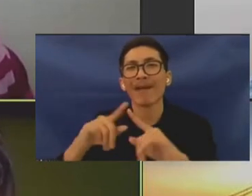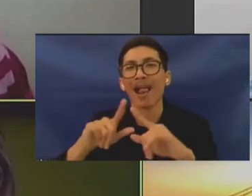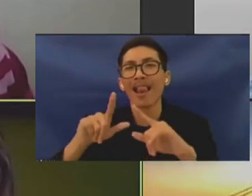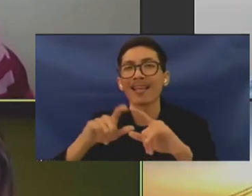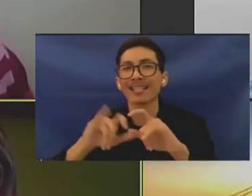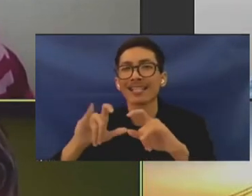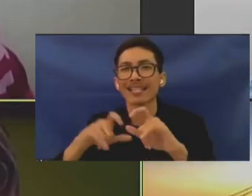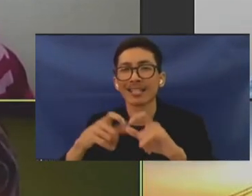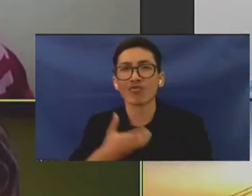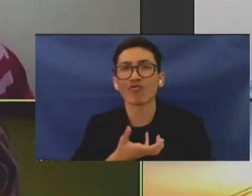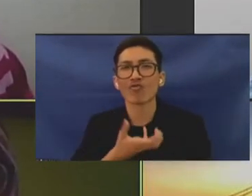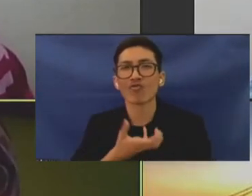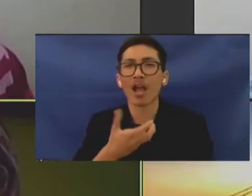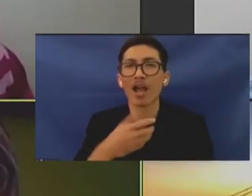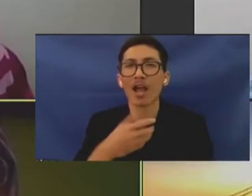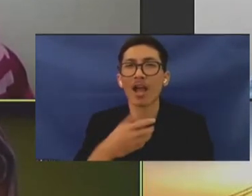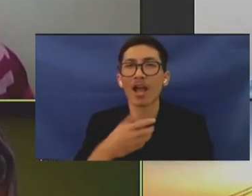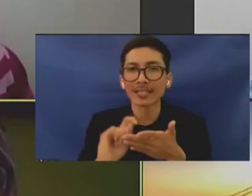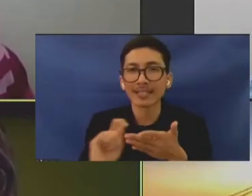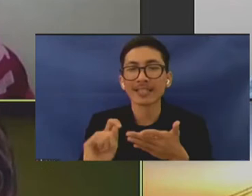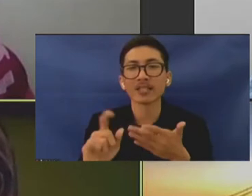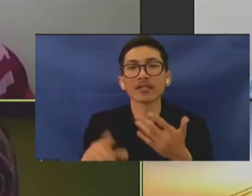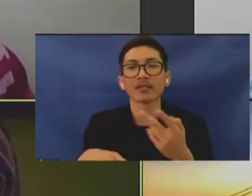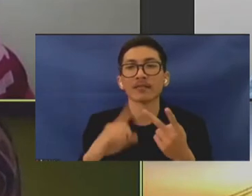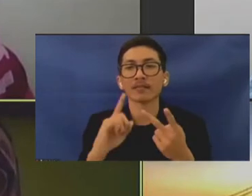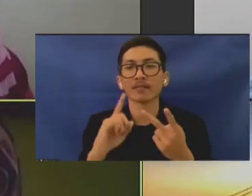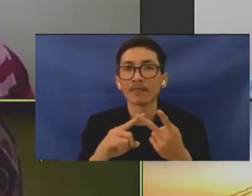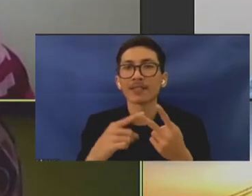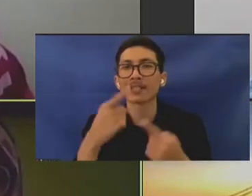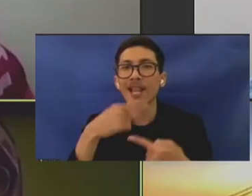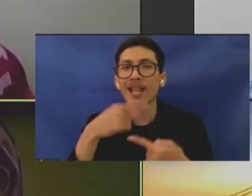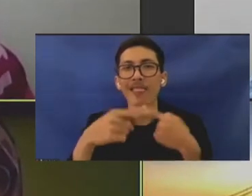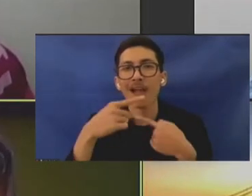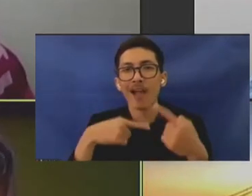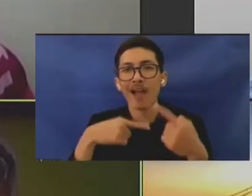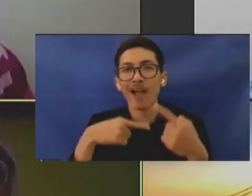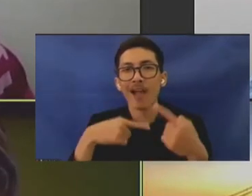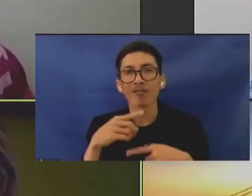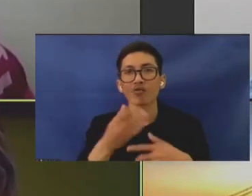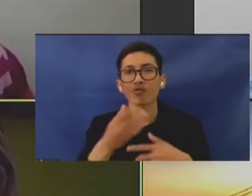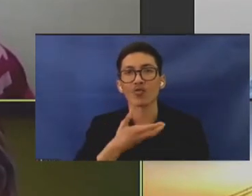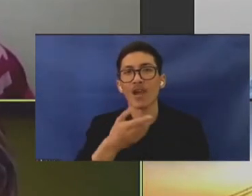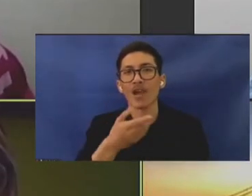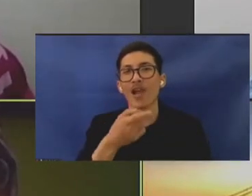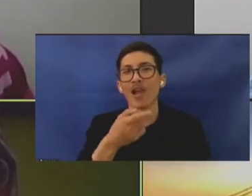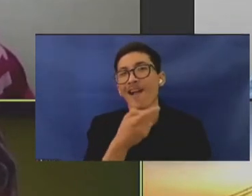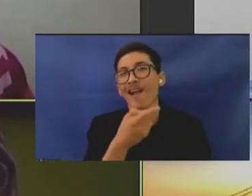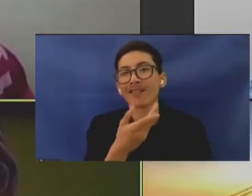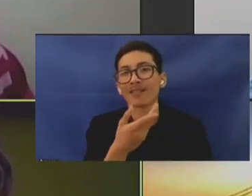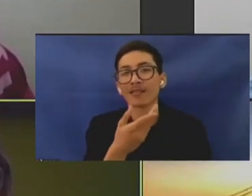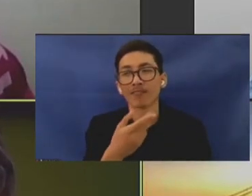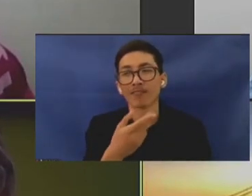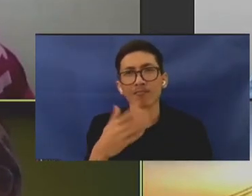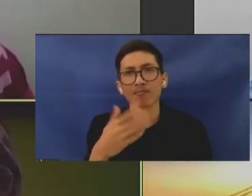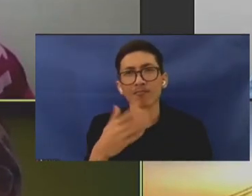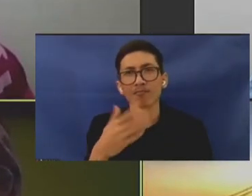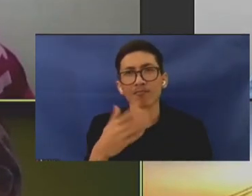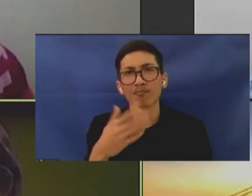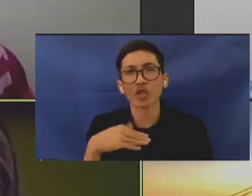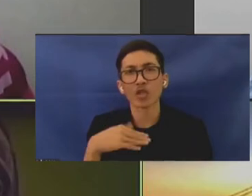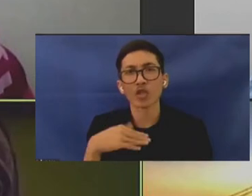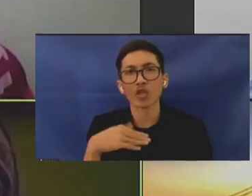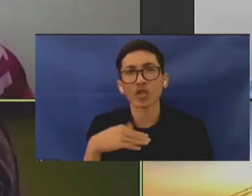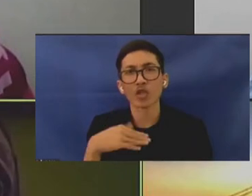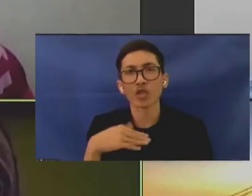menulis, dan kemudian dia lebih suka bercerita gitu. Jadi dia punya podcast. Jadi dia suka cerita aja di